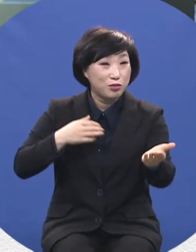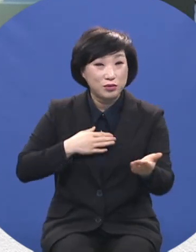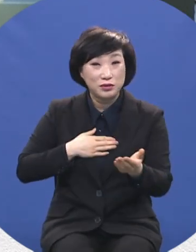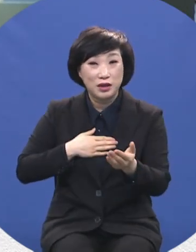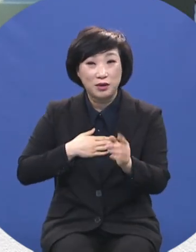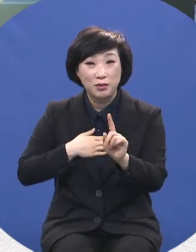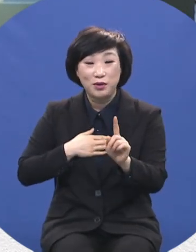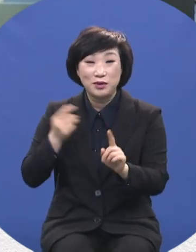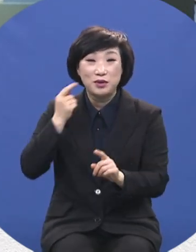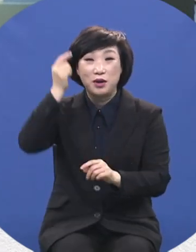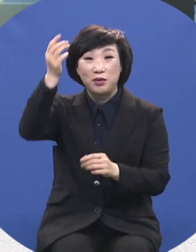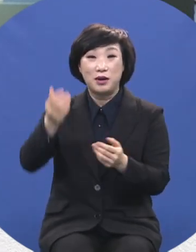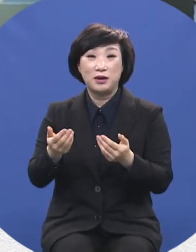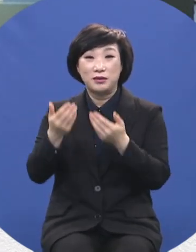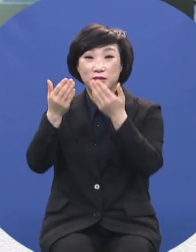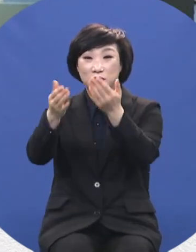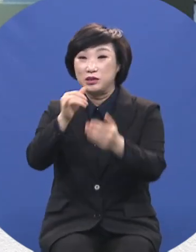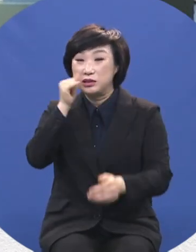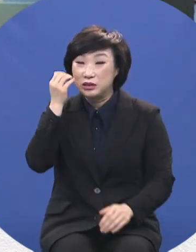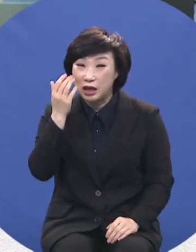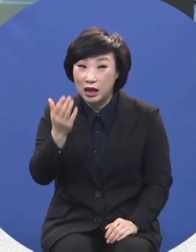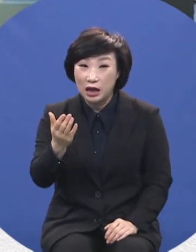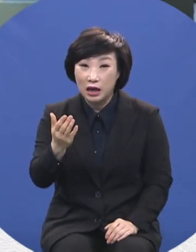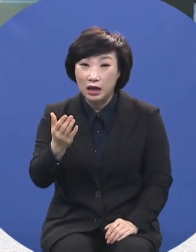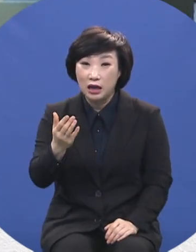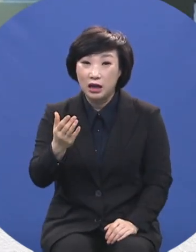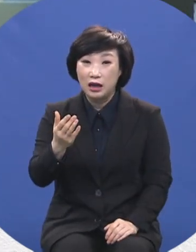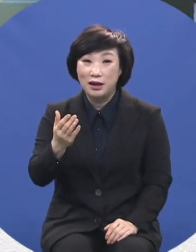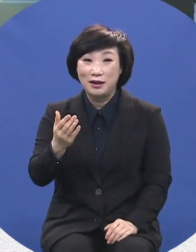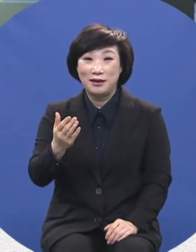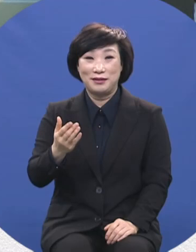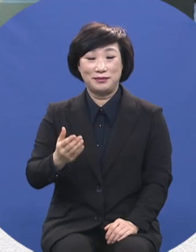여러분은 무슨 영광을 보내셨어요?